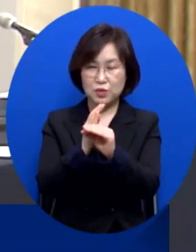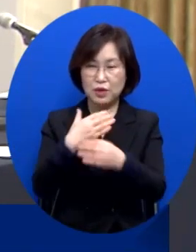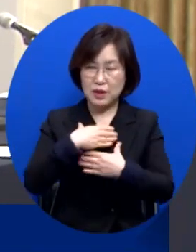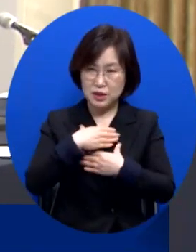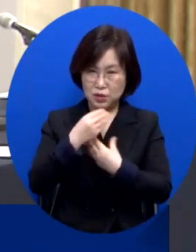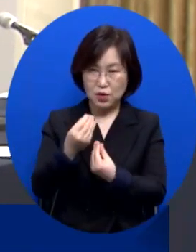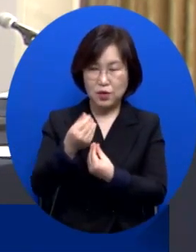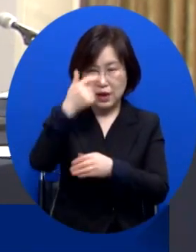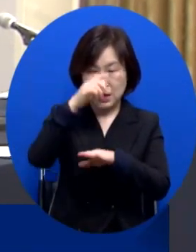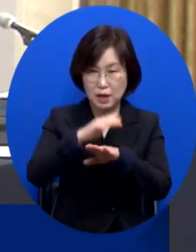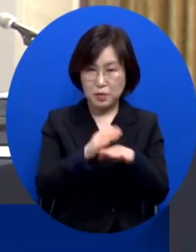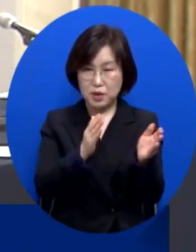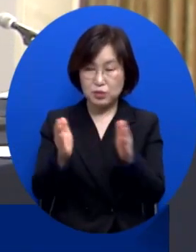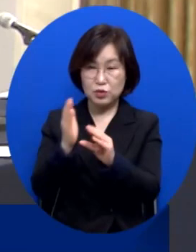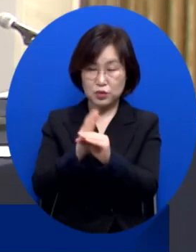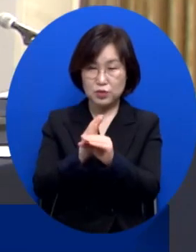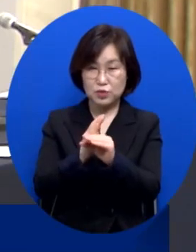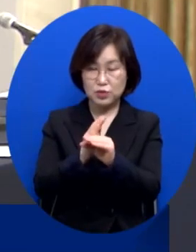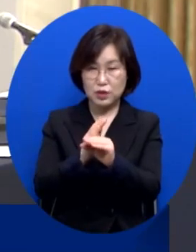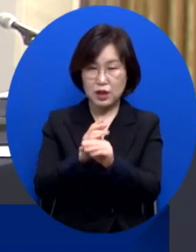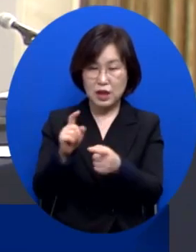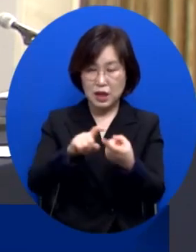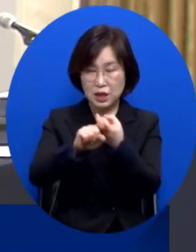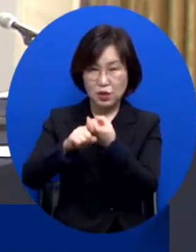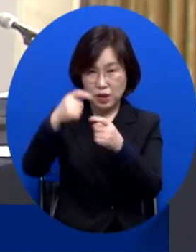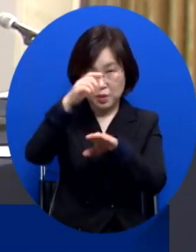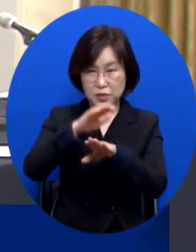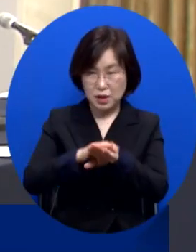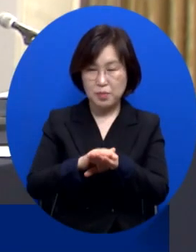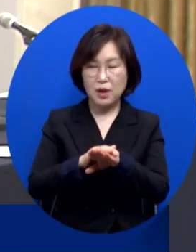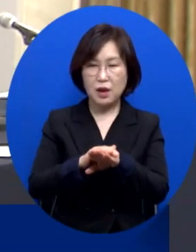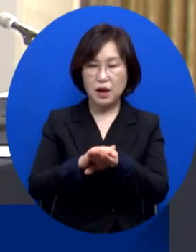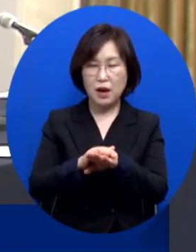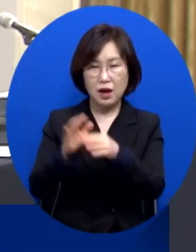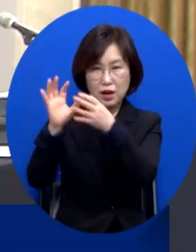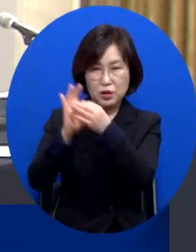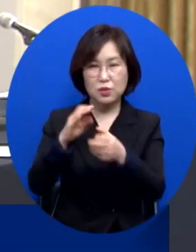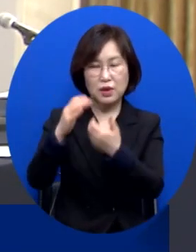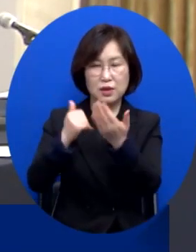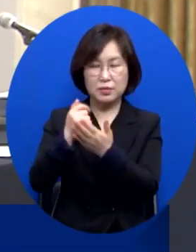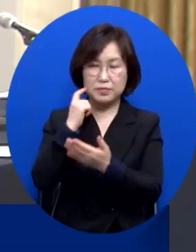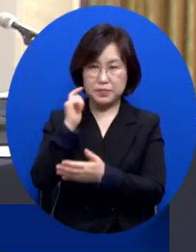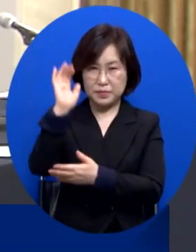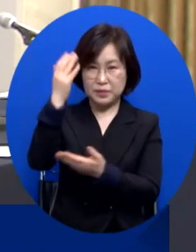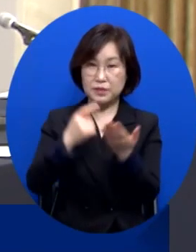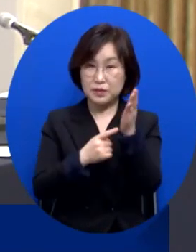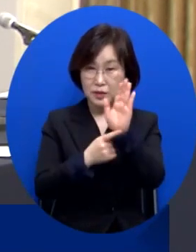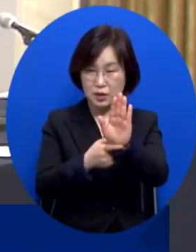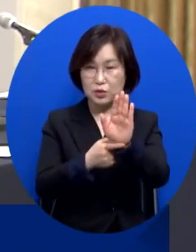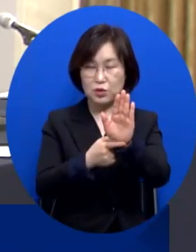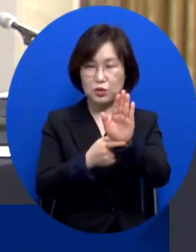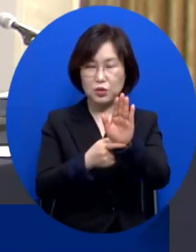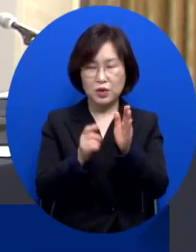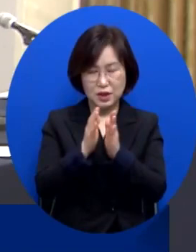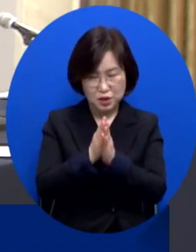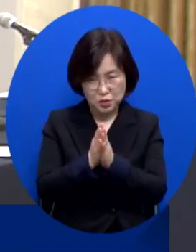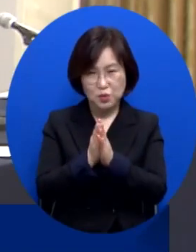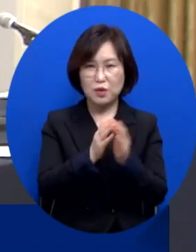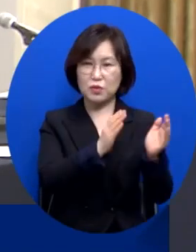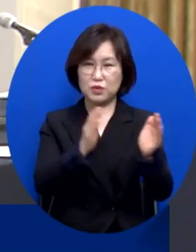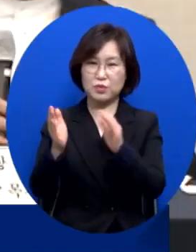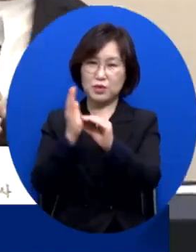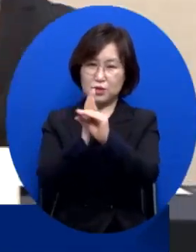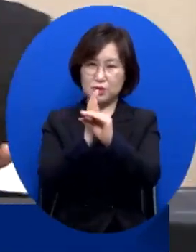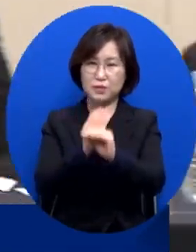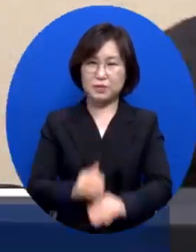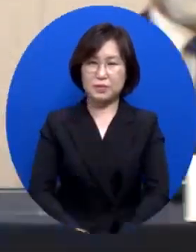예배로 준비하고 있고요. 연합회에서 드리는 이 예배가 계속해서 하나님 영광 드러낼 수 있도록 지금 기도하면서 잘 준비하고